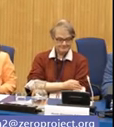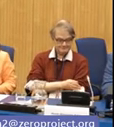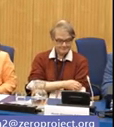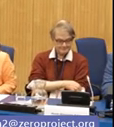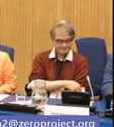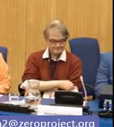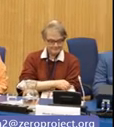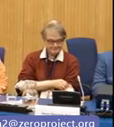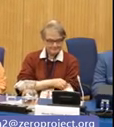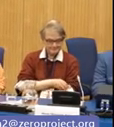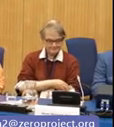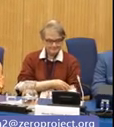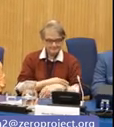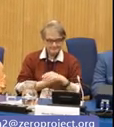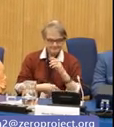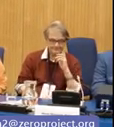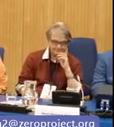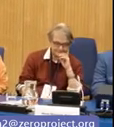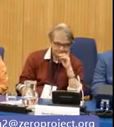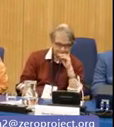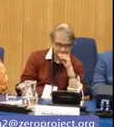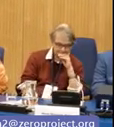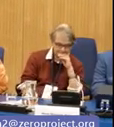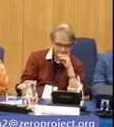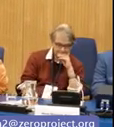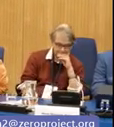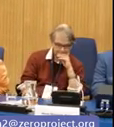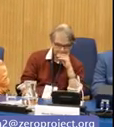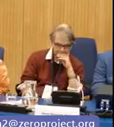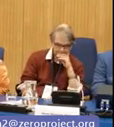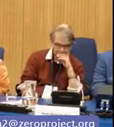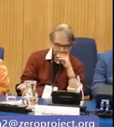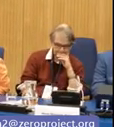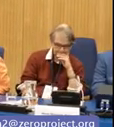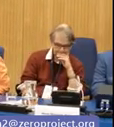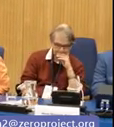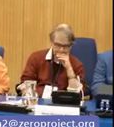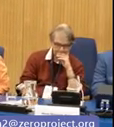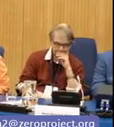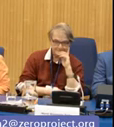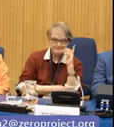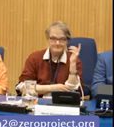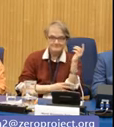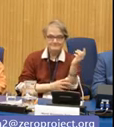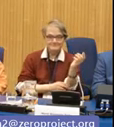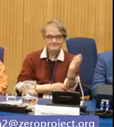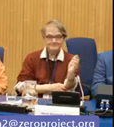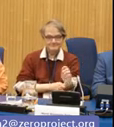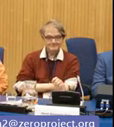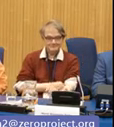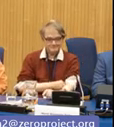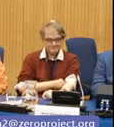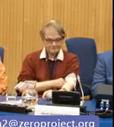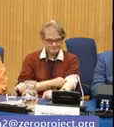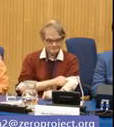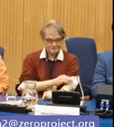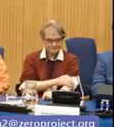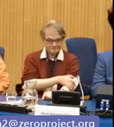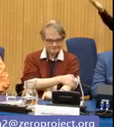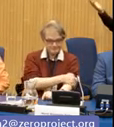orangen Anzug an und eine schwarze Bluse. Mein Kollege Johannes Siebert hat kurze Haare, die sind